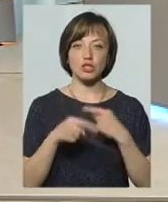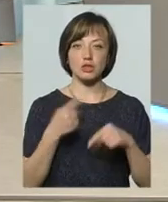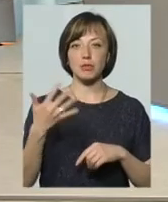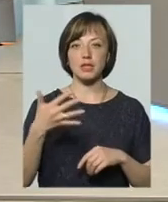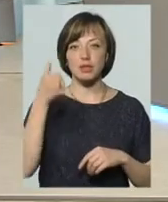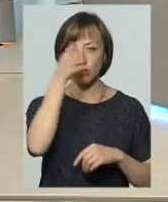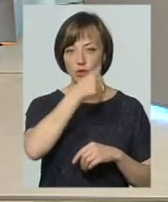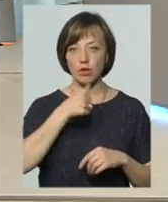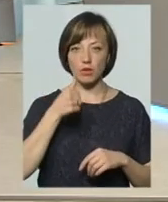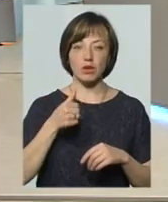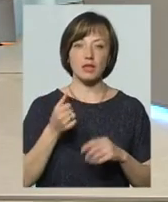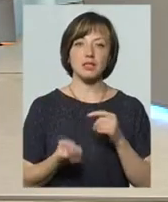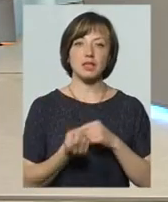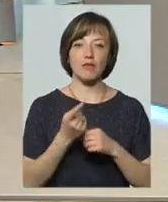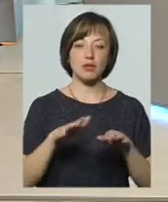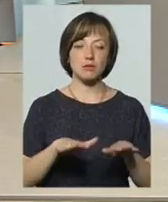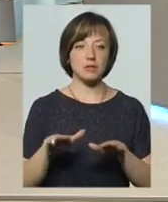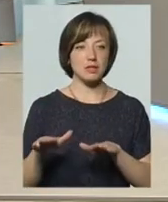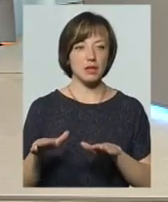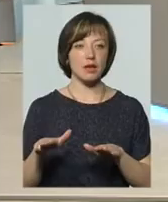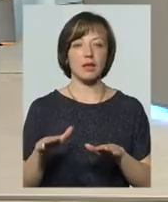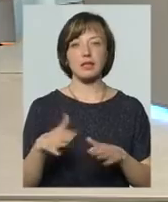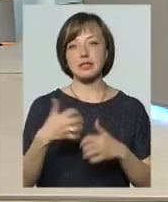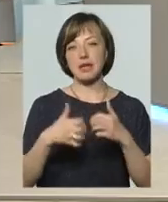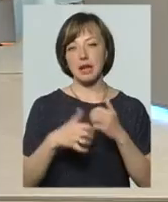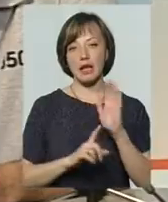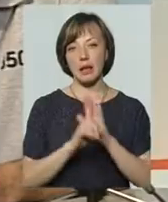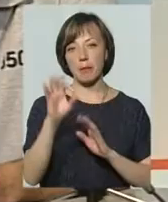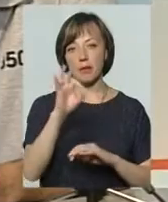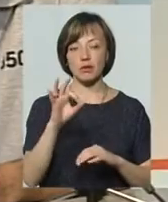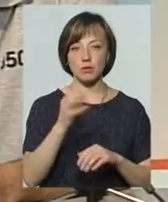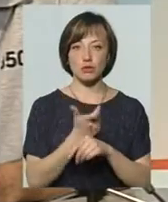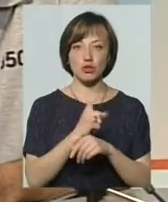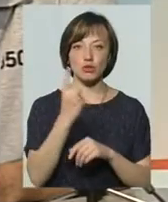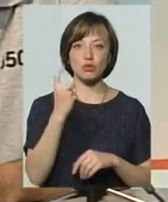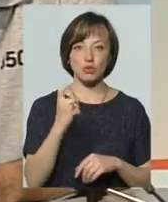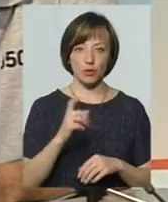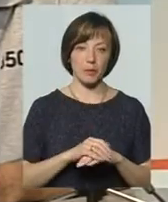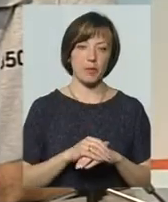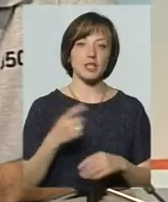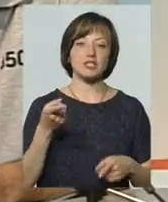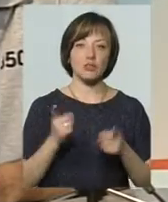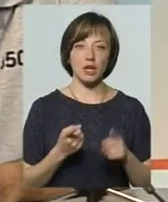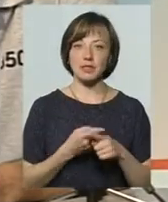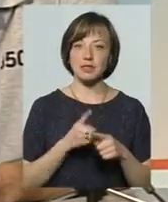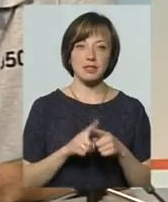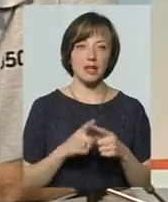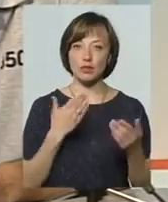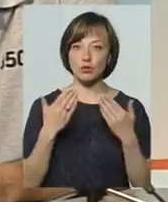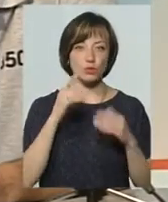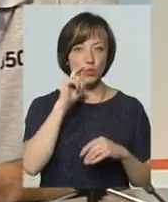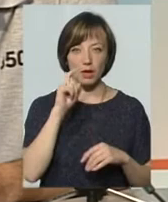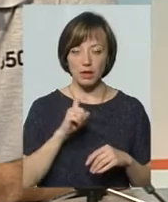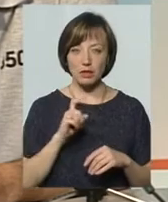50 років на нашій планеті з'являться місця, де середня температура буде становити більше 100 градусів. Звичайно, це не стосується